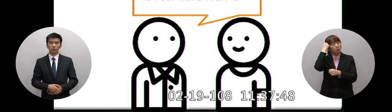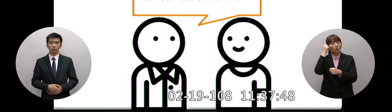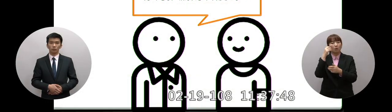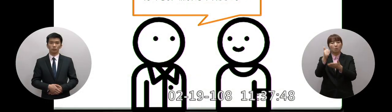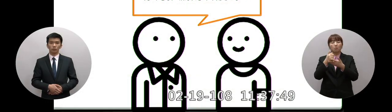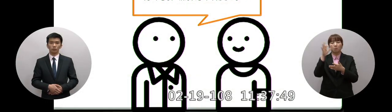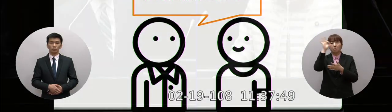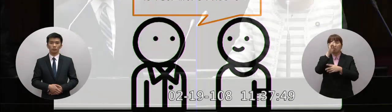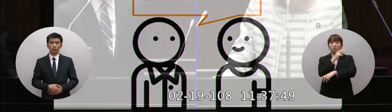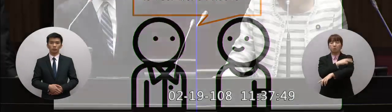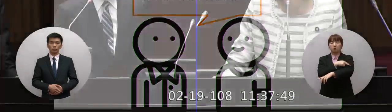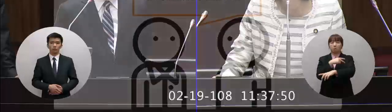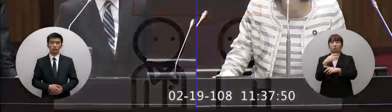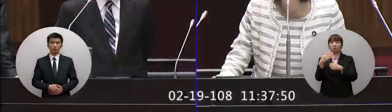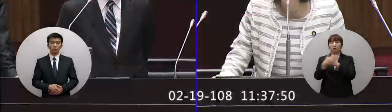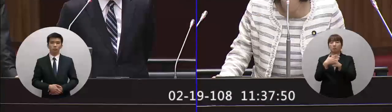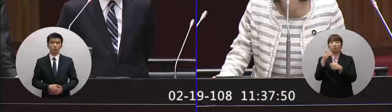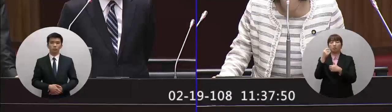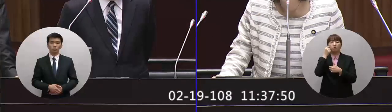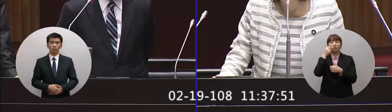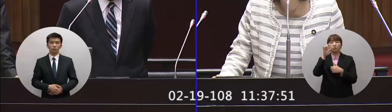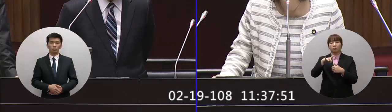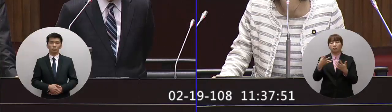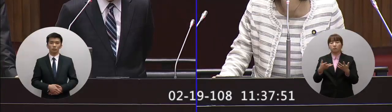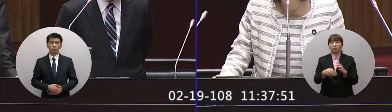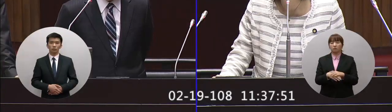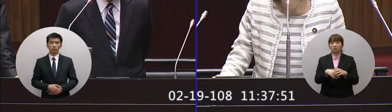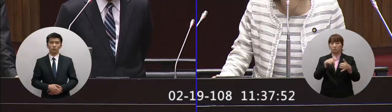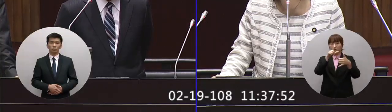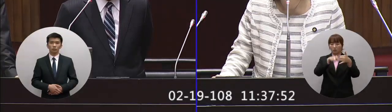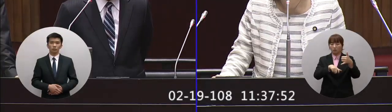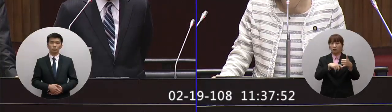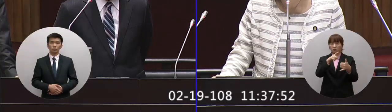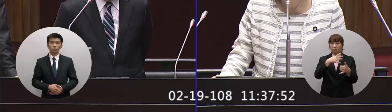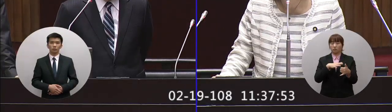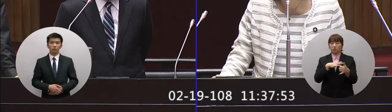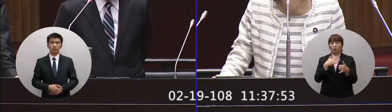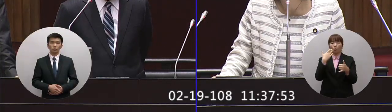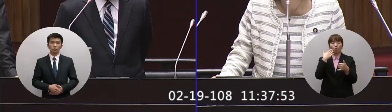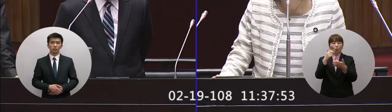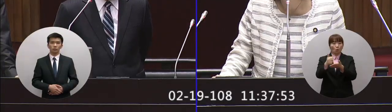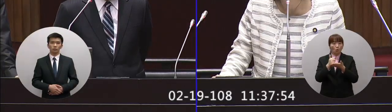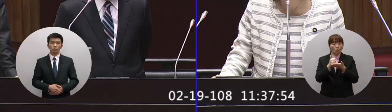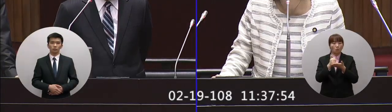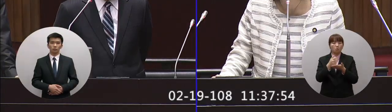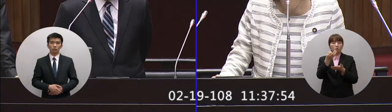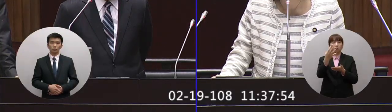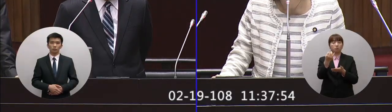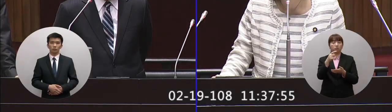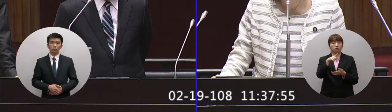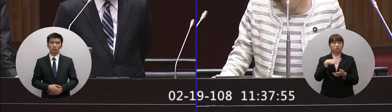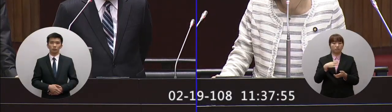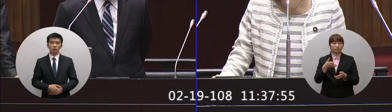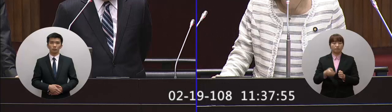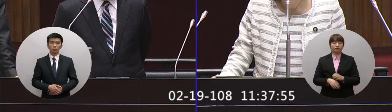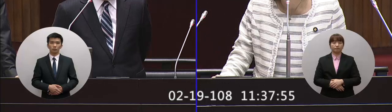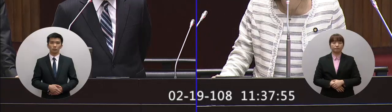看护，哈，所以院长您知道一个看护，您刚刚说您有请过嘛哈，一个看护现在的价格是多少